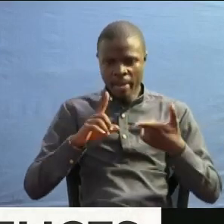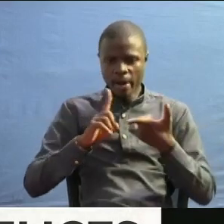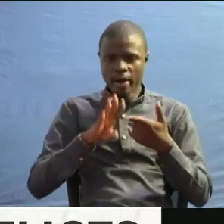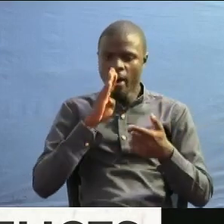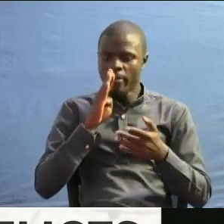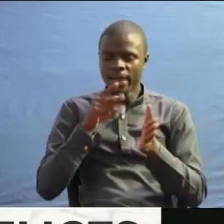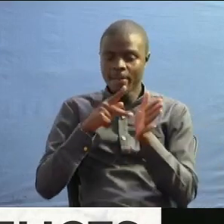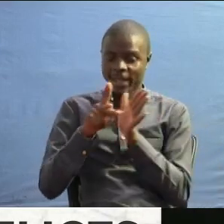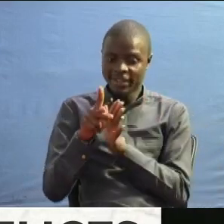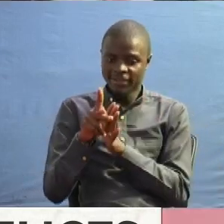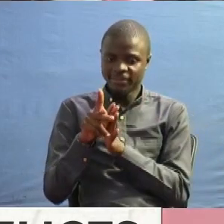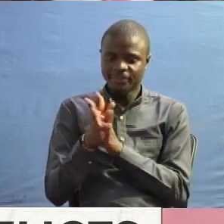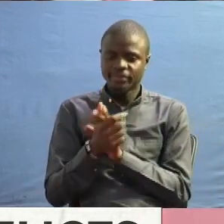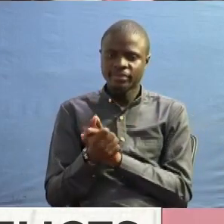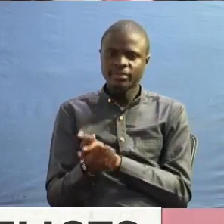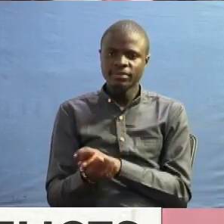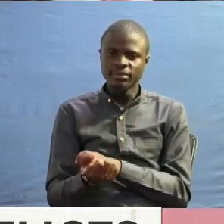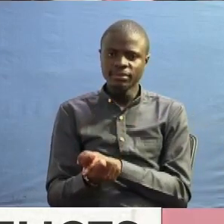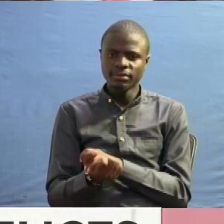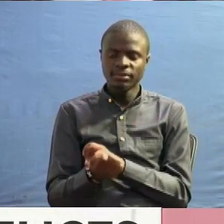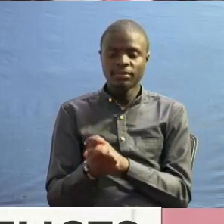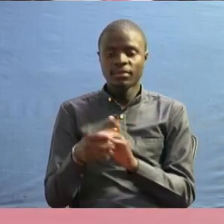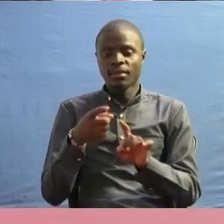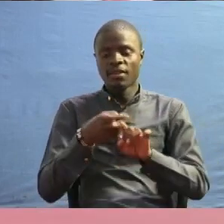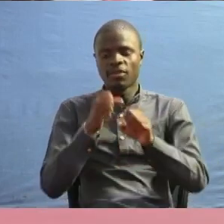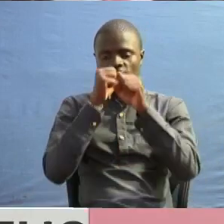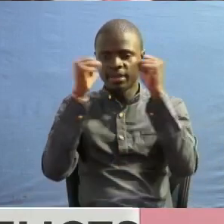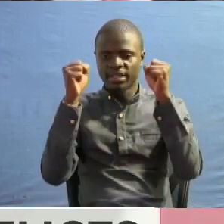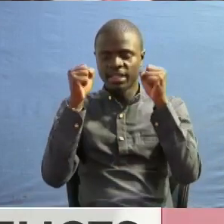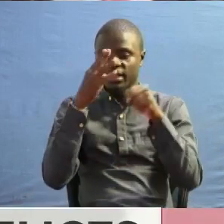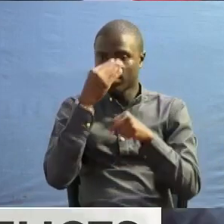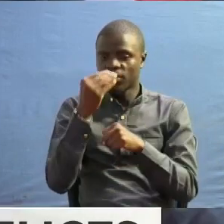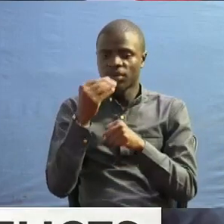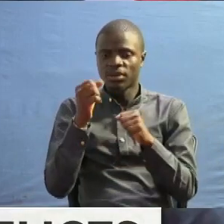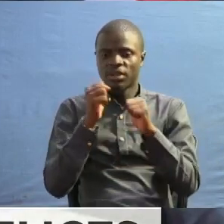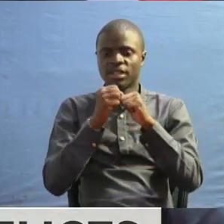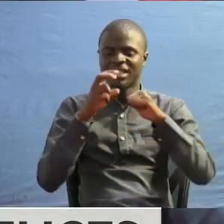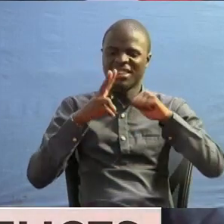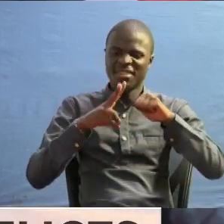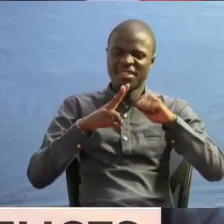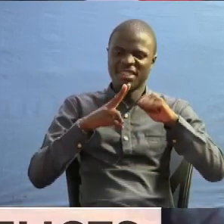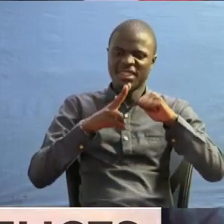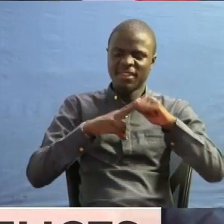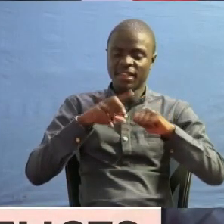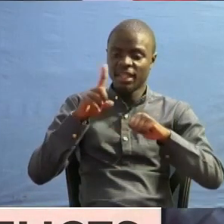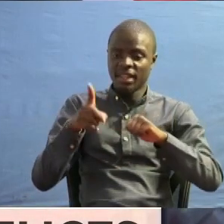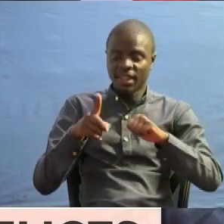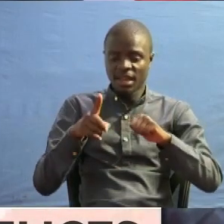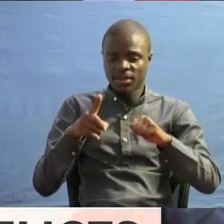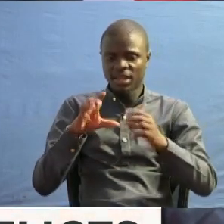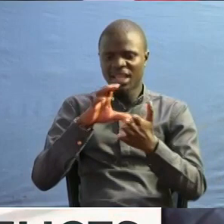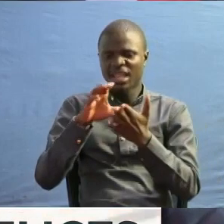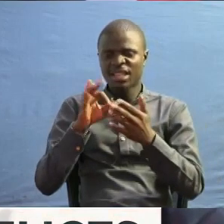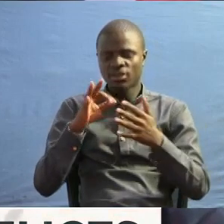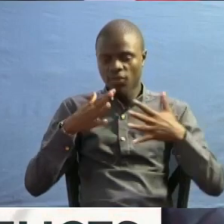be compensated. According to President Ruto, 17,000 assessed and verified cases of